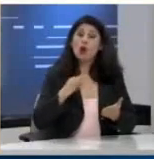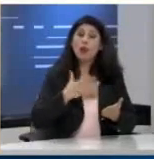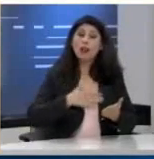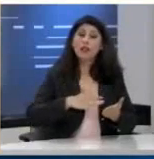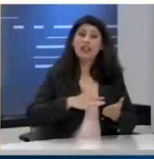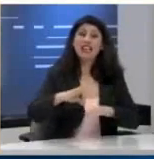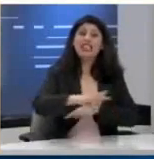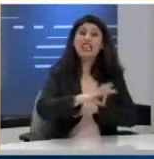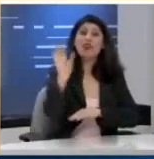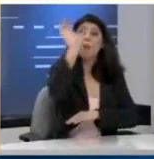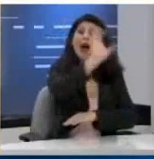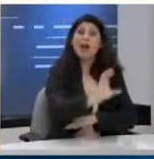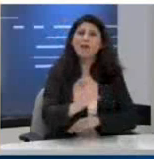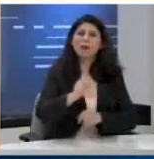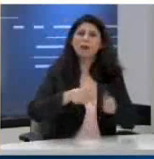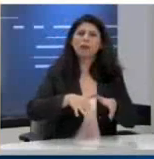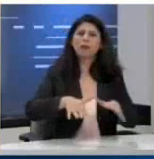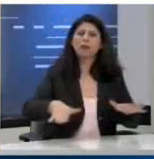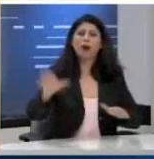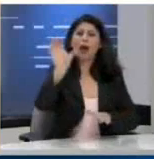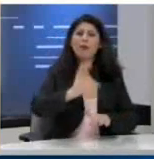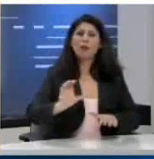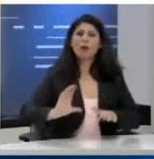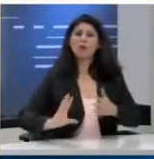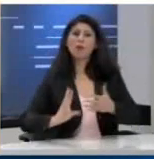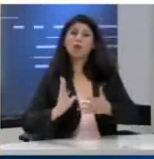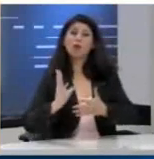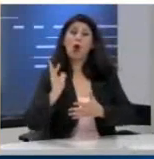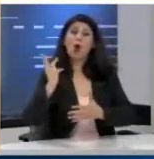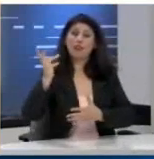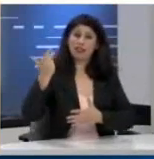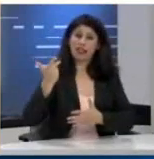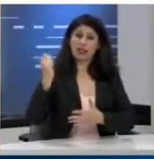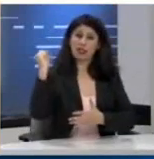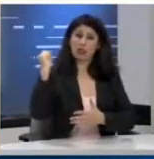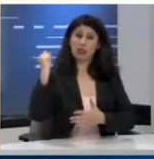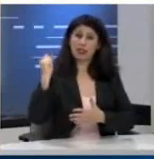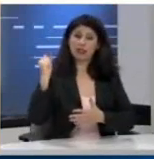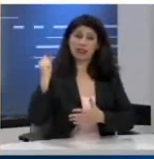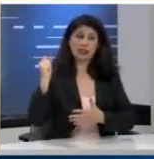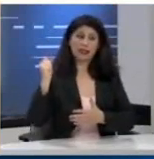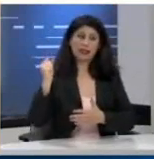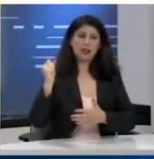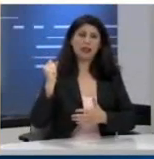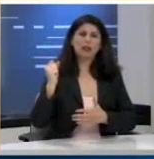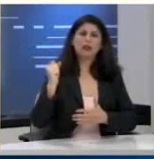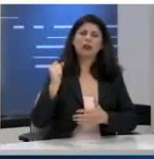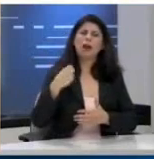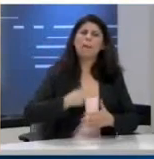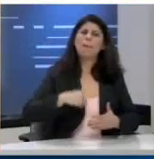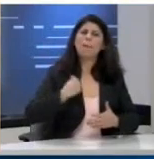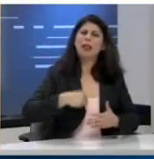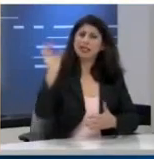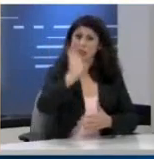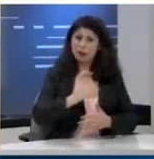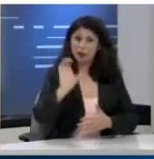σχεδίου πανευρωπαϊκού που προωθούν οι Ευρωπαίοι προοδευτικοί, οι Ευρωπαίοι σοσιαλιστές και η αριστερά και οι οικολόγοι, οι πράσινοι